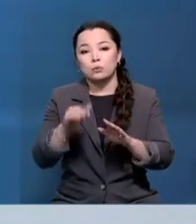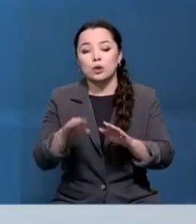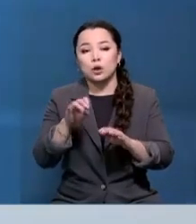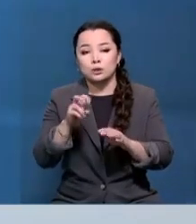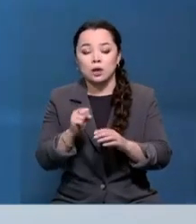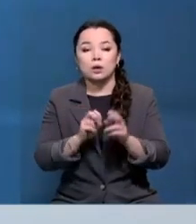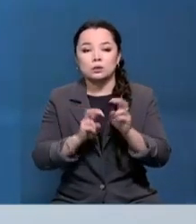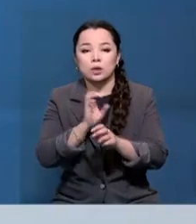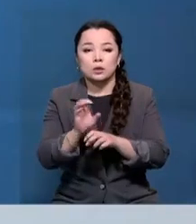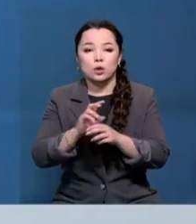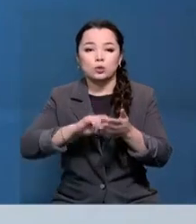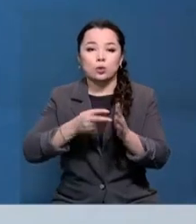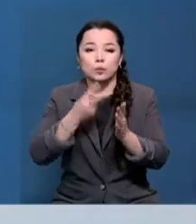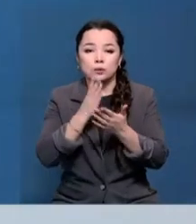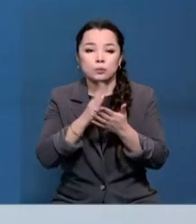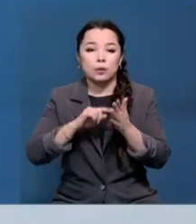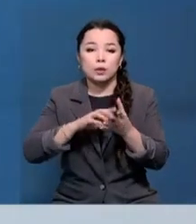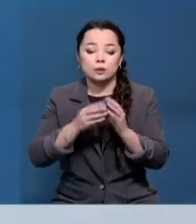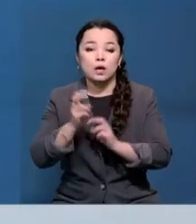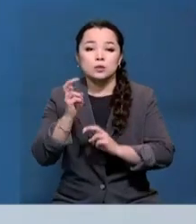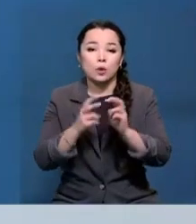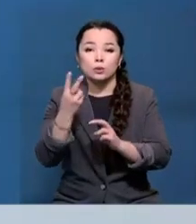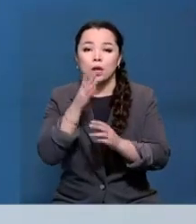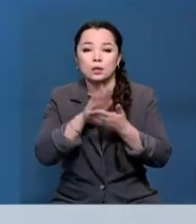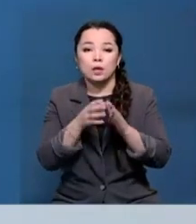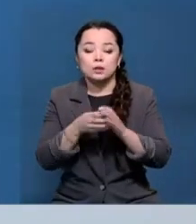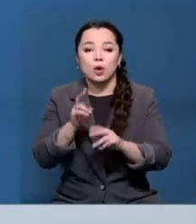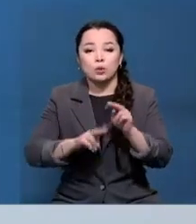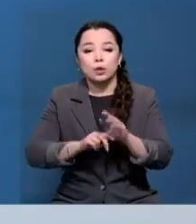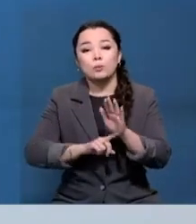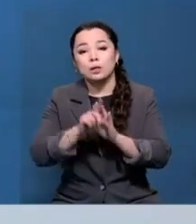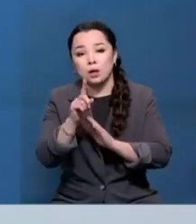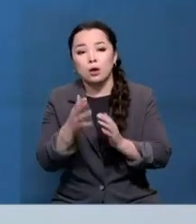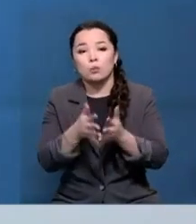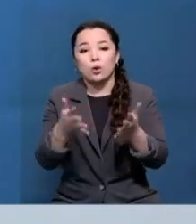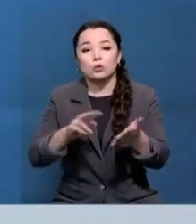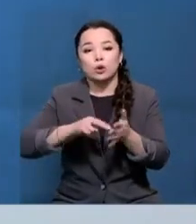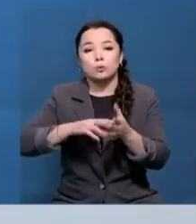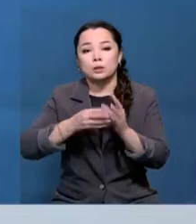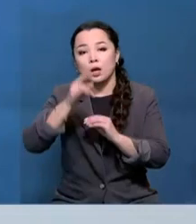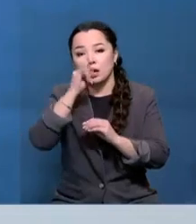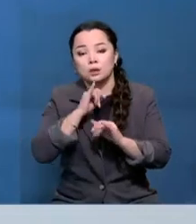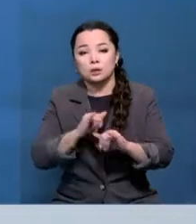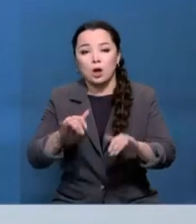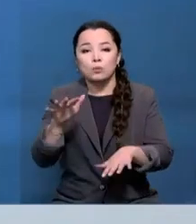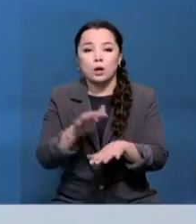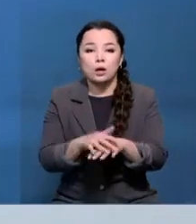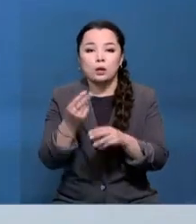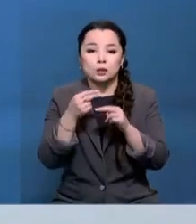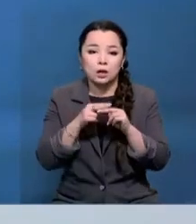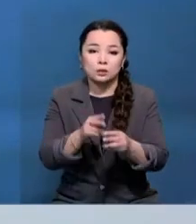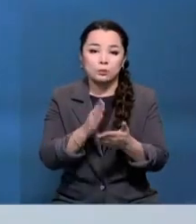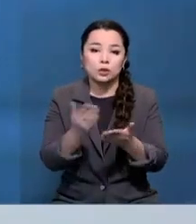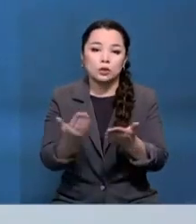өнім шығаруды жоспарлайды. Осы мақсатта зауыттың екінші кезеңінің құрылысы басталды. Ауқымды жобаны Қазақстанның даму банкі